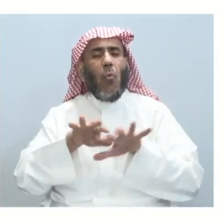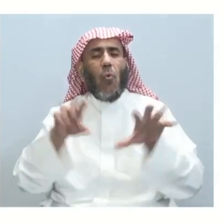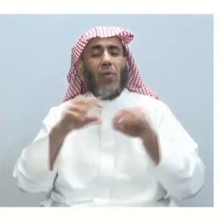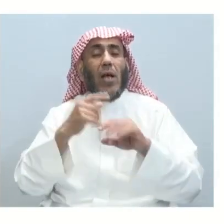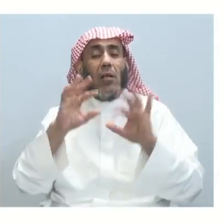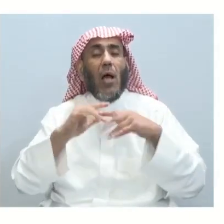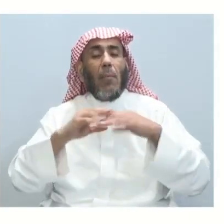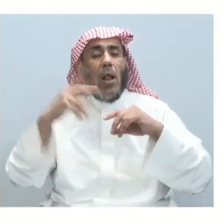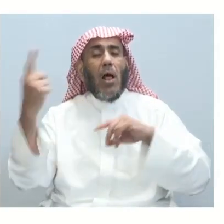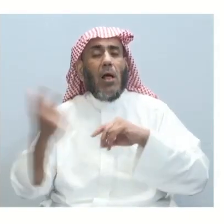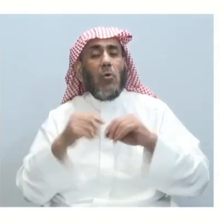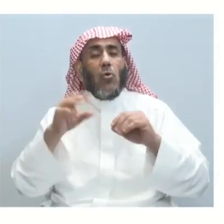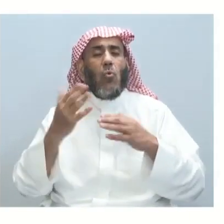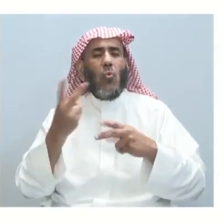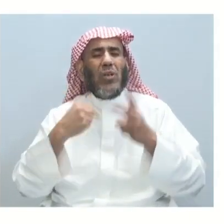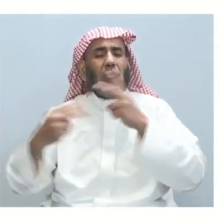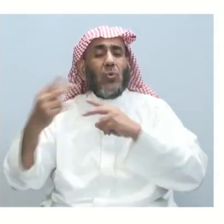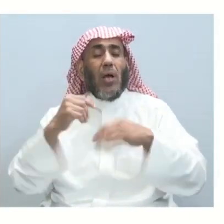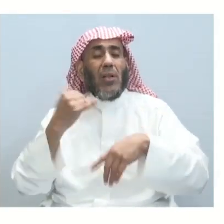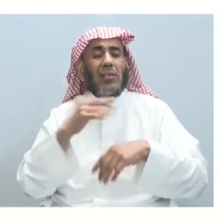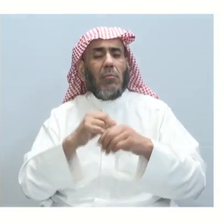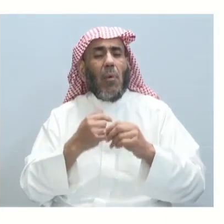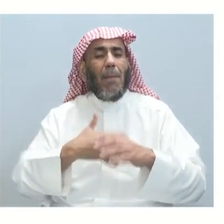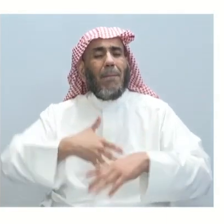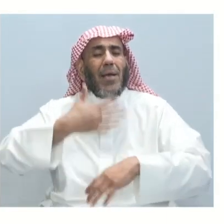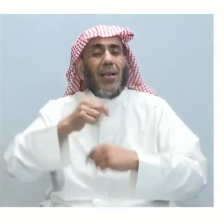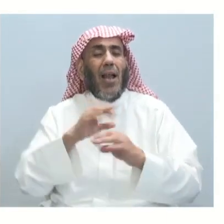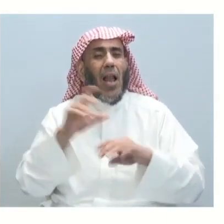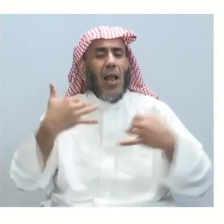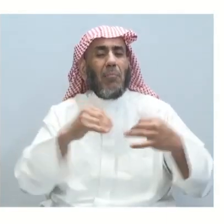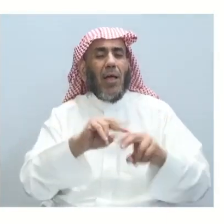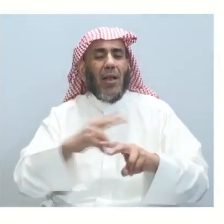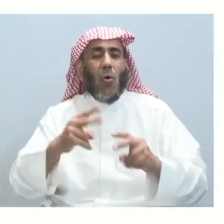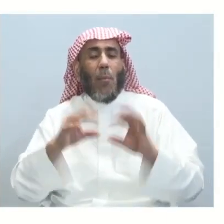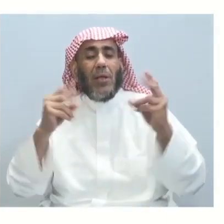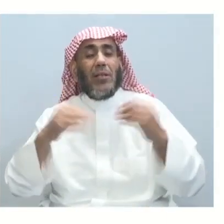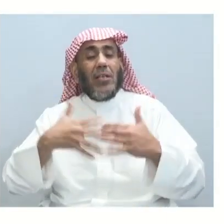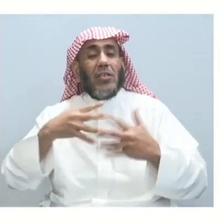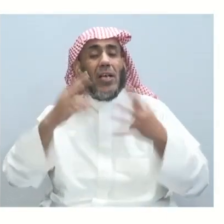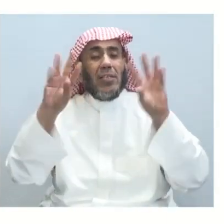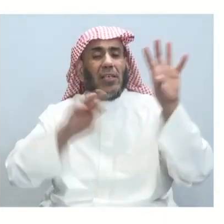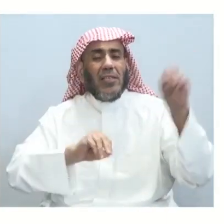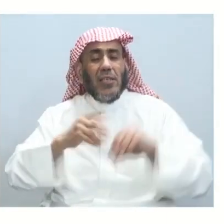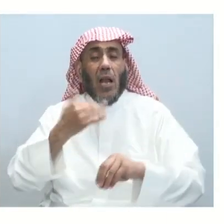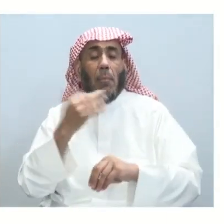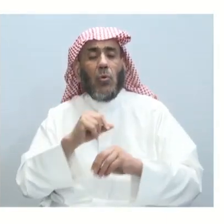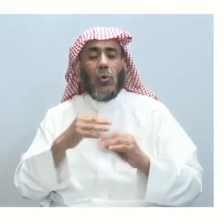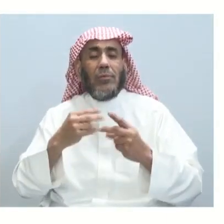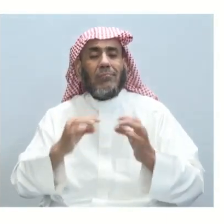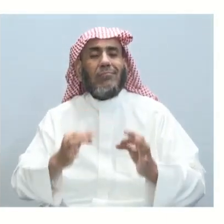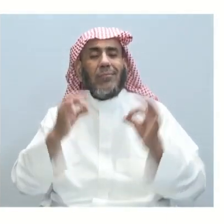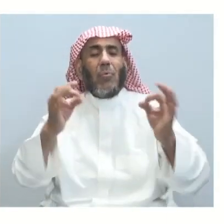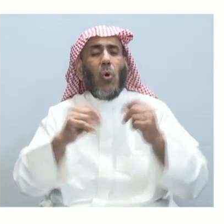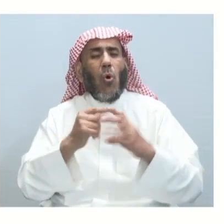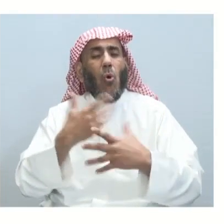العالميه والتراث القصصي العربي دليل على ميل العرب الفطري الى هذا النوع من الادب وقد نشات القصه العربيه نشوء طبيعيا وكانت